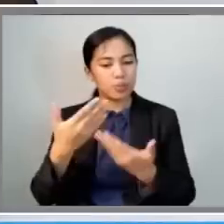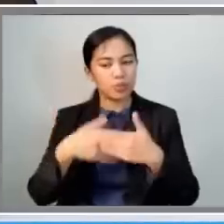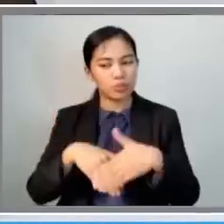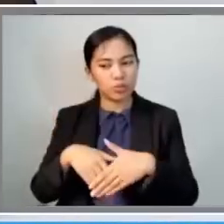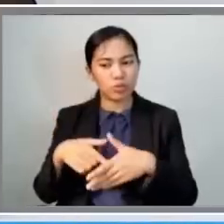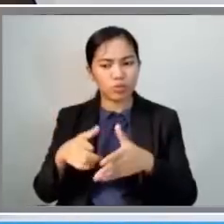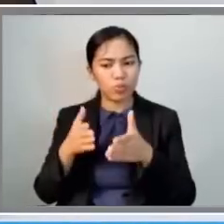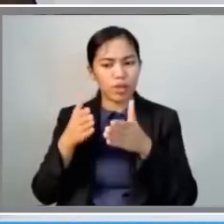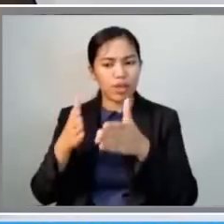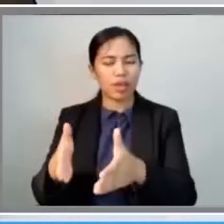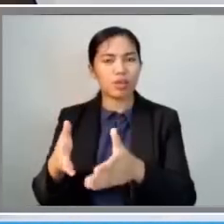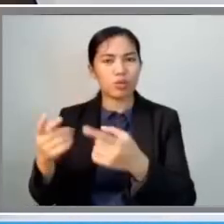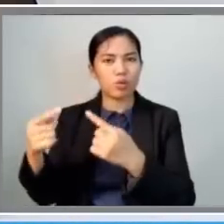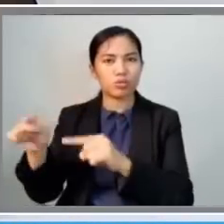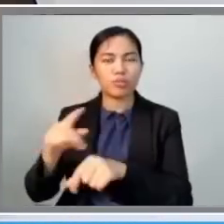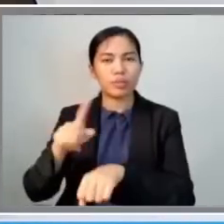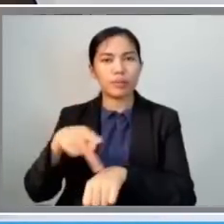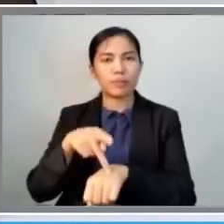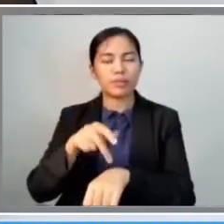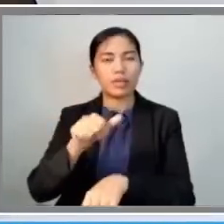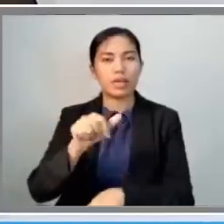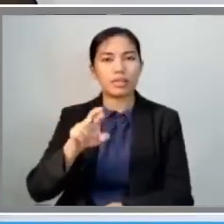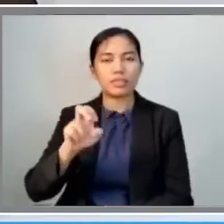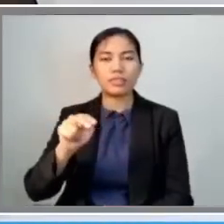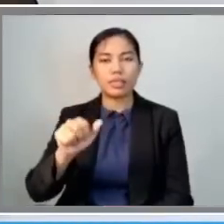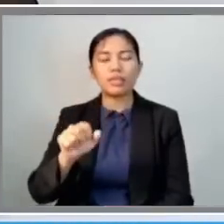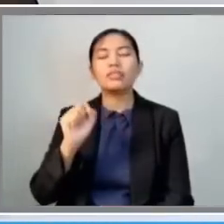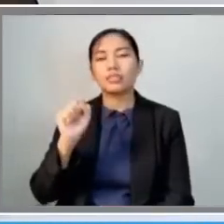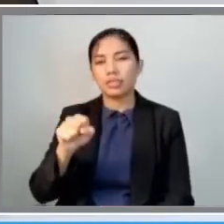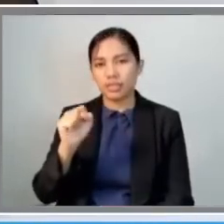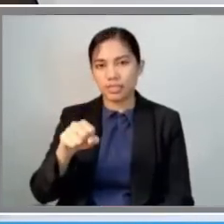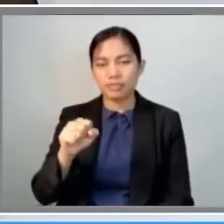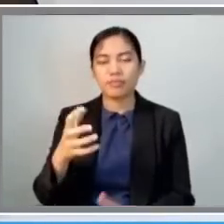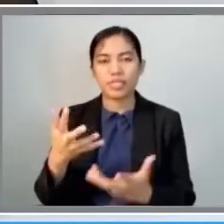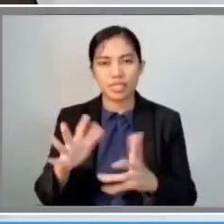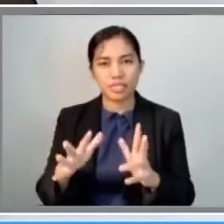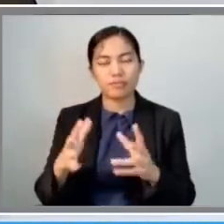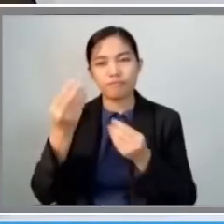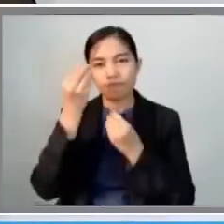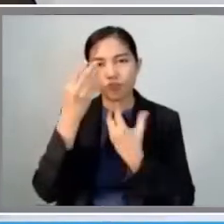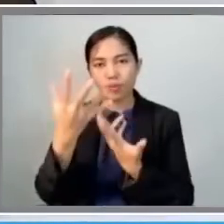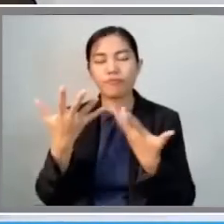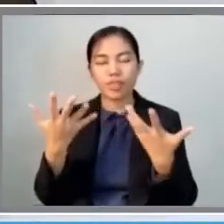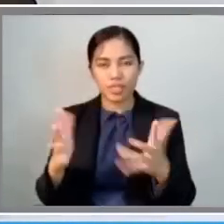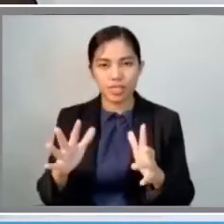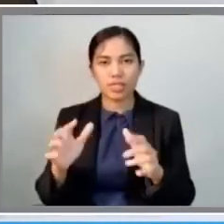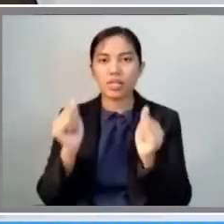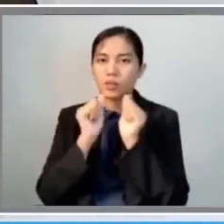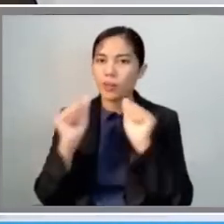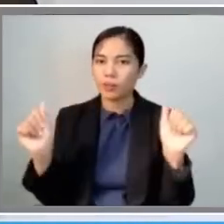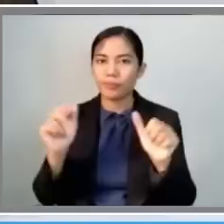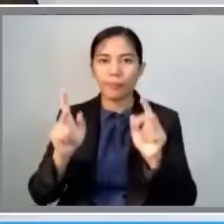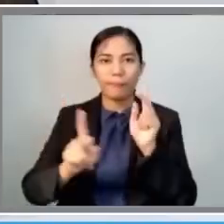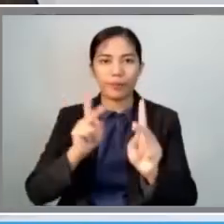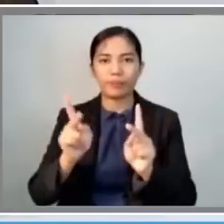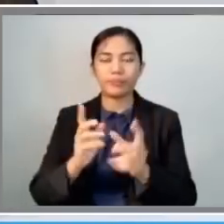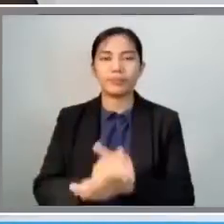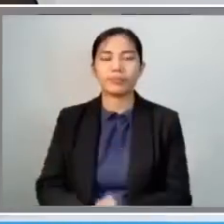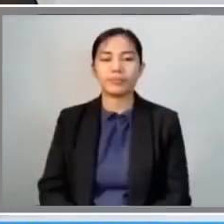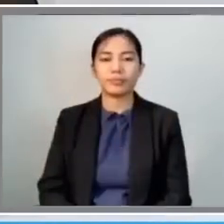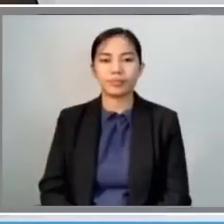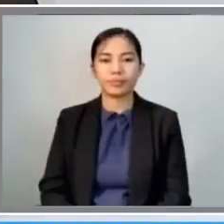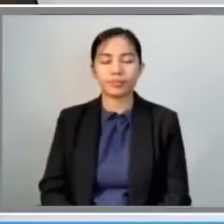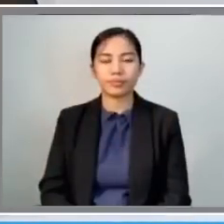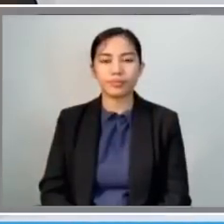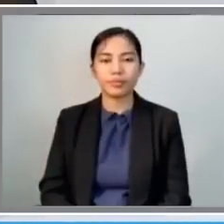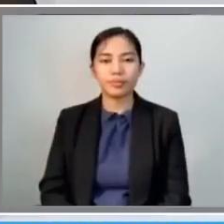Ito po ay fixed na po at talagang naipabatid na natin naipaalam na po natin sa karamihan po sa mga oras na ito mayit po